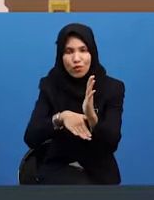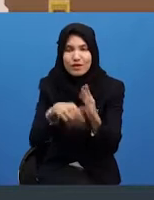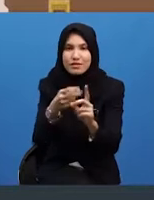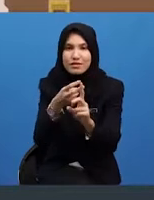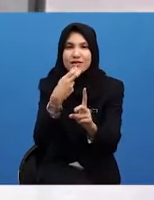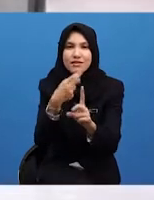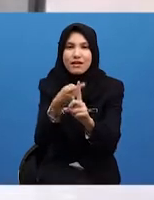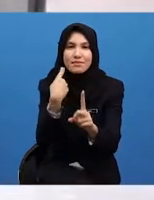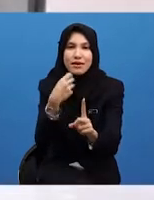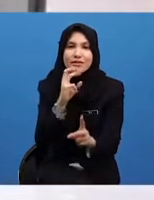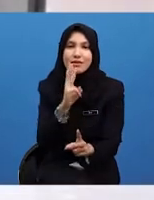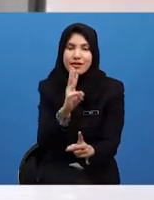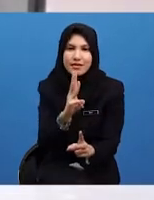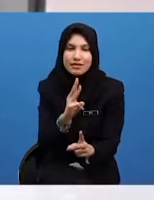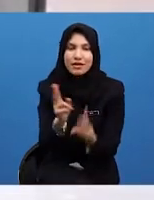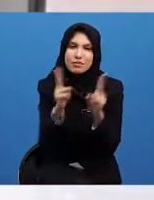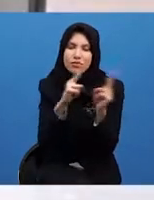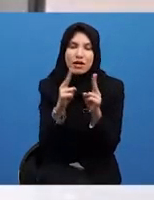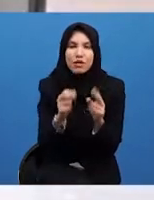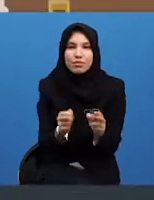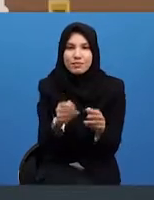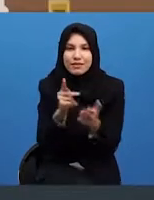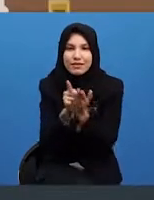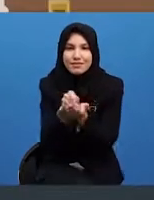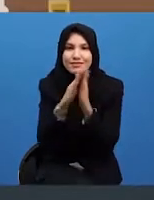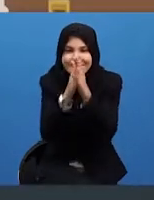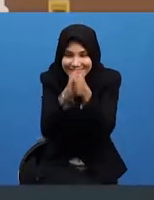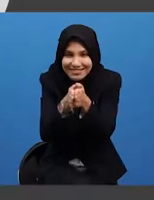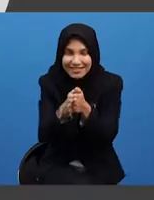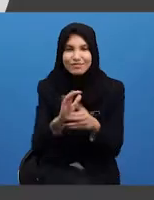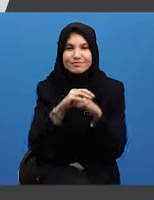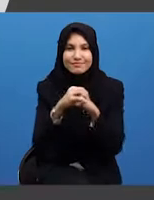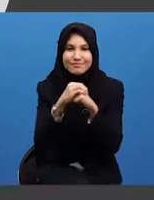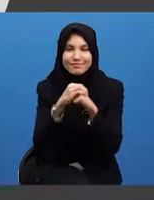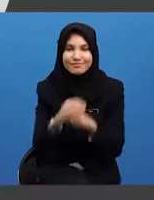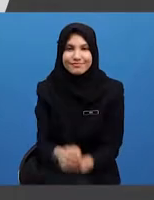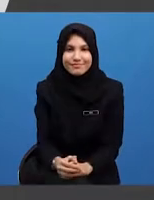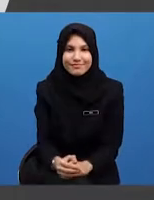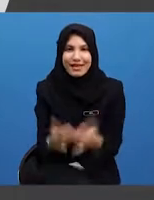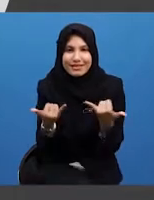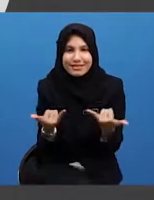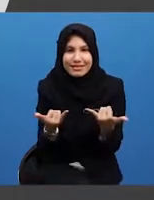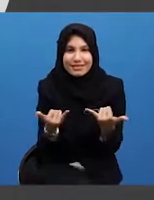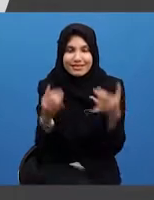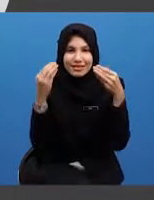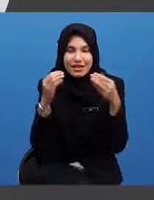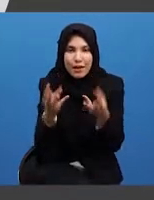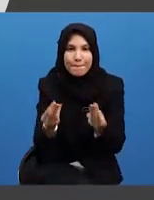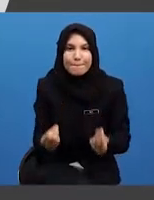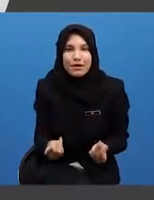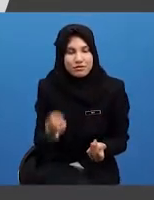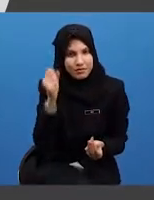udara dihembuskan ke dalam kapal selam tersebut. Syabas, murid-murid. Sekarang, cikgu nak kamu